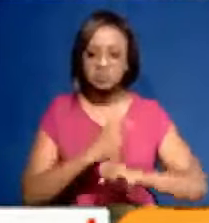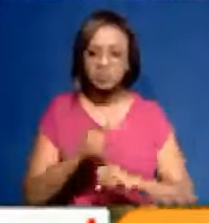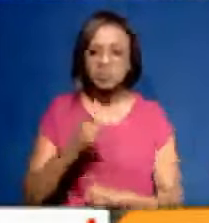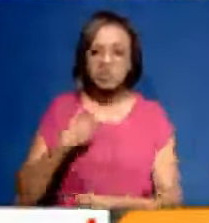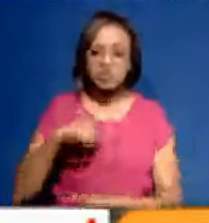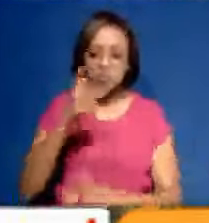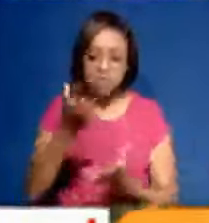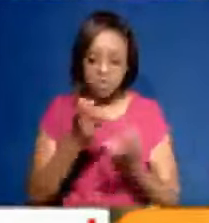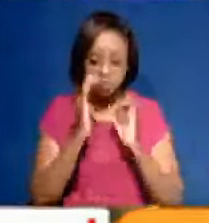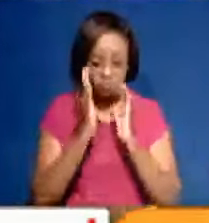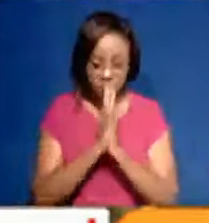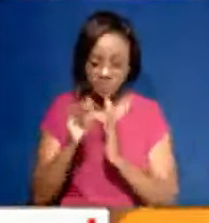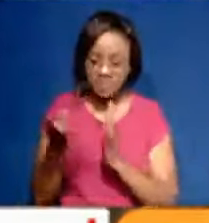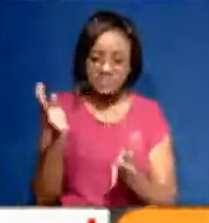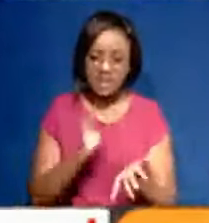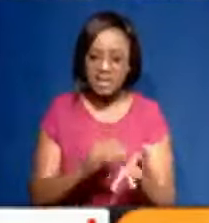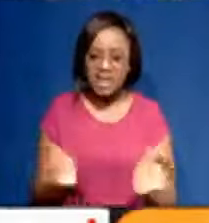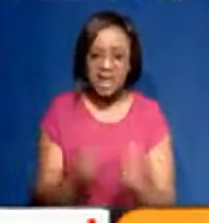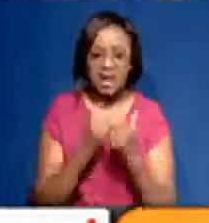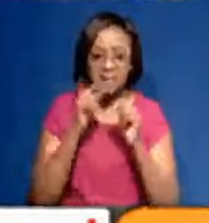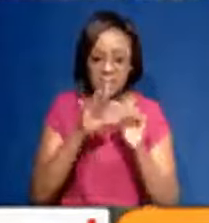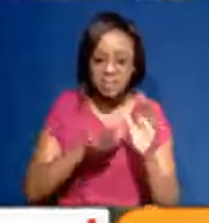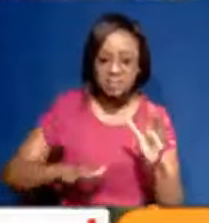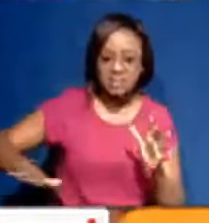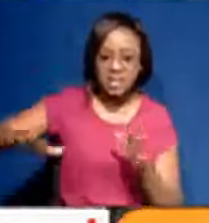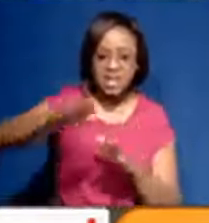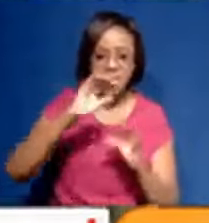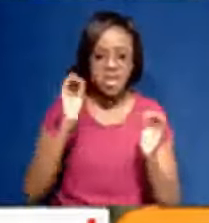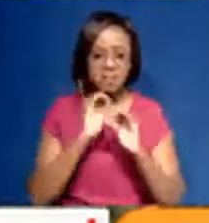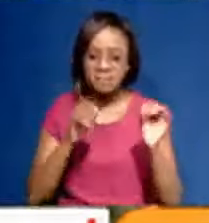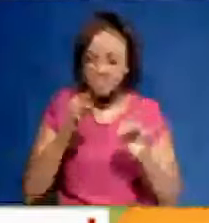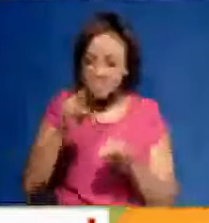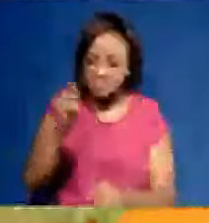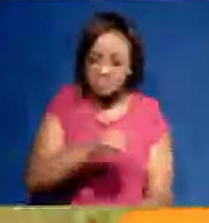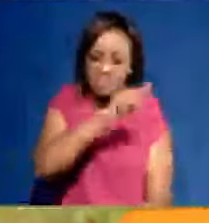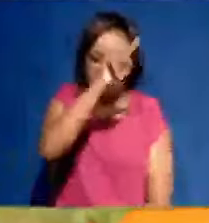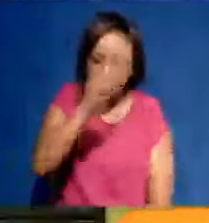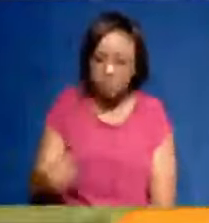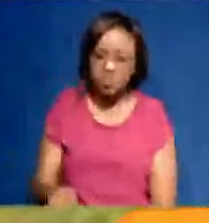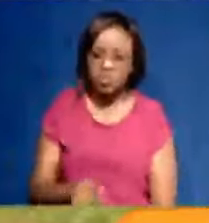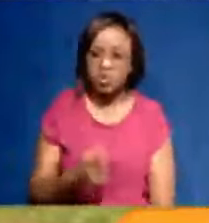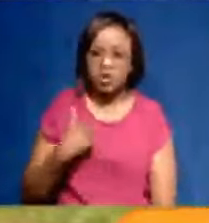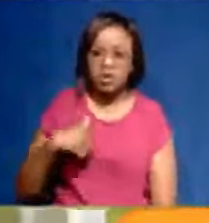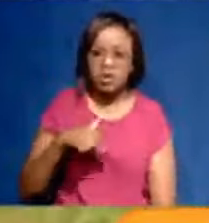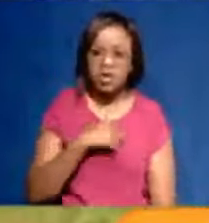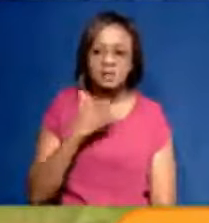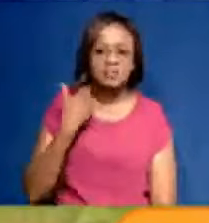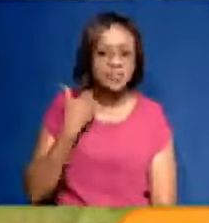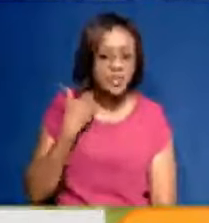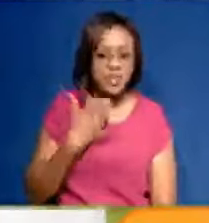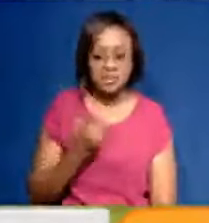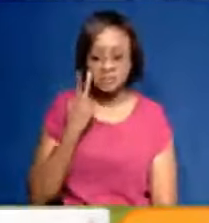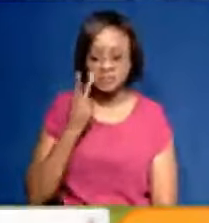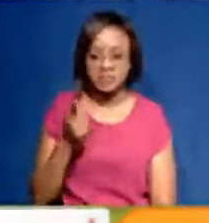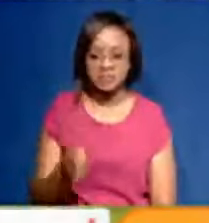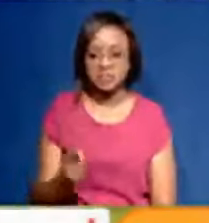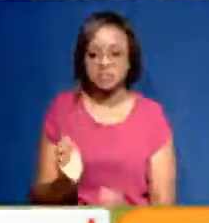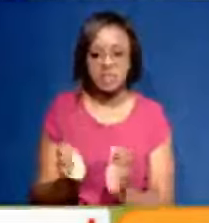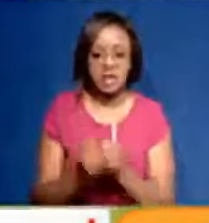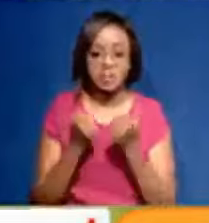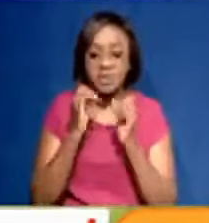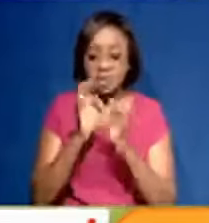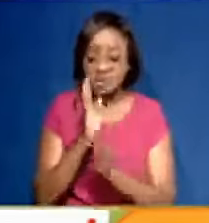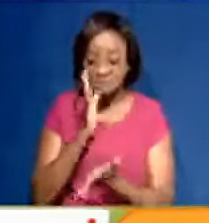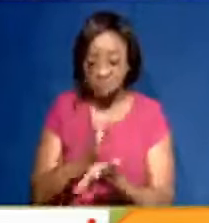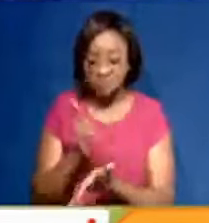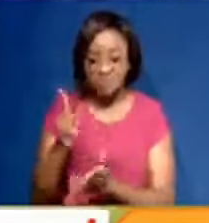ili jambo lisifanyike tena katika hii sehemu ya Amariba. Hii ni mbaya sana. Hatutaki kuona kitendo kama hii. Kama huyu